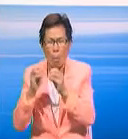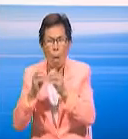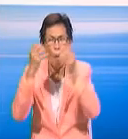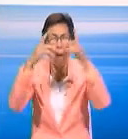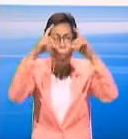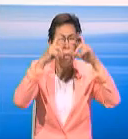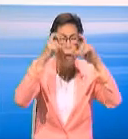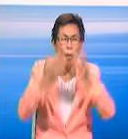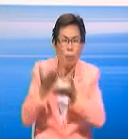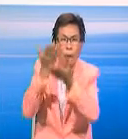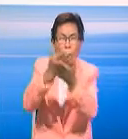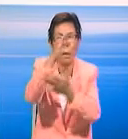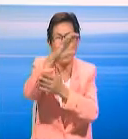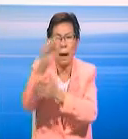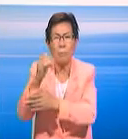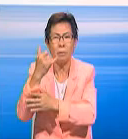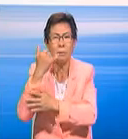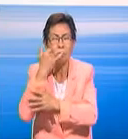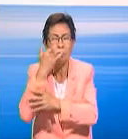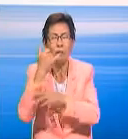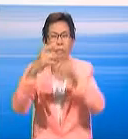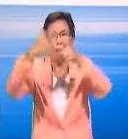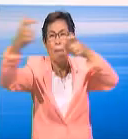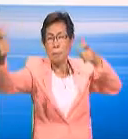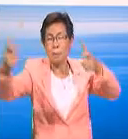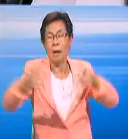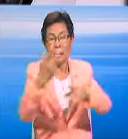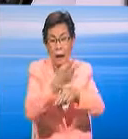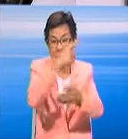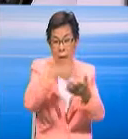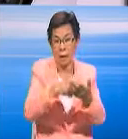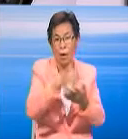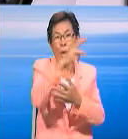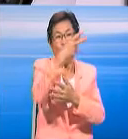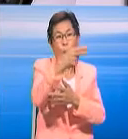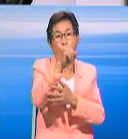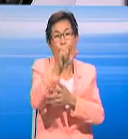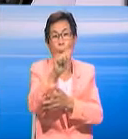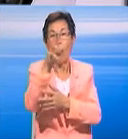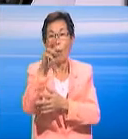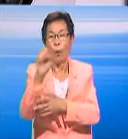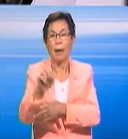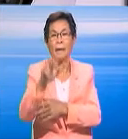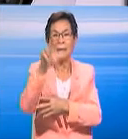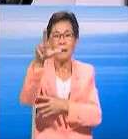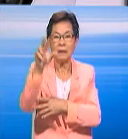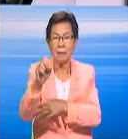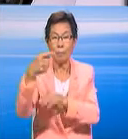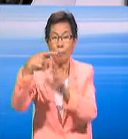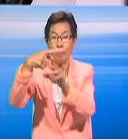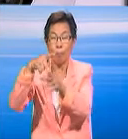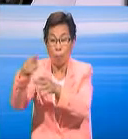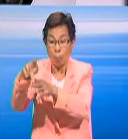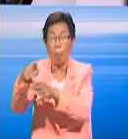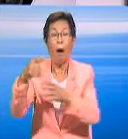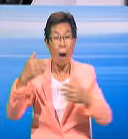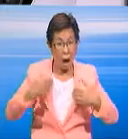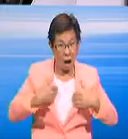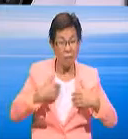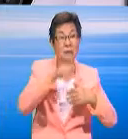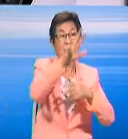kamera yang ditawarkan oleh syarikat telefon gergasi. Kali ini menerusi Huawei Mate 30 Pro. Ia dikatakan bukan setakat